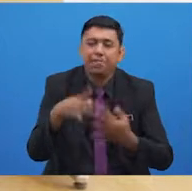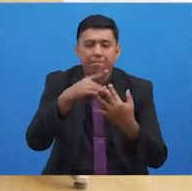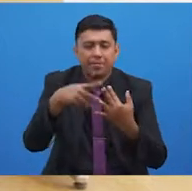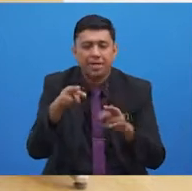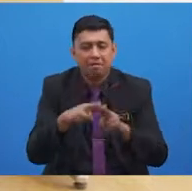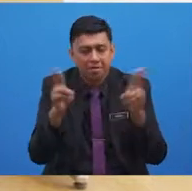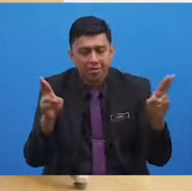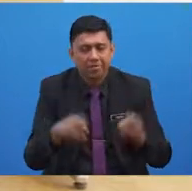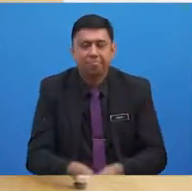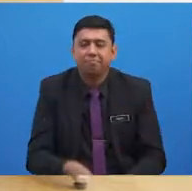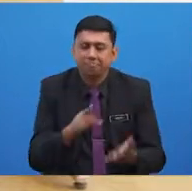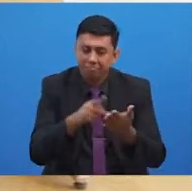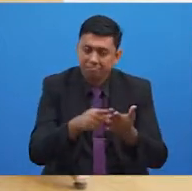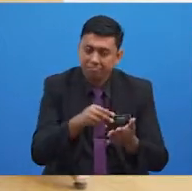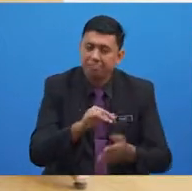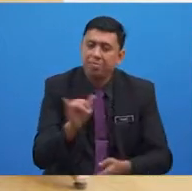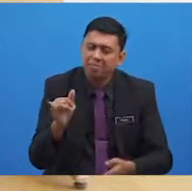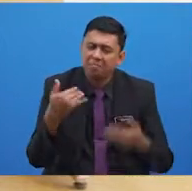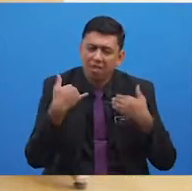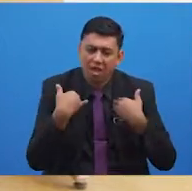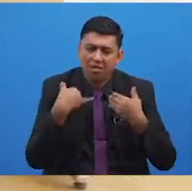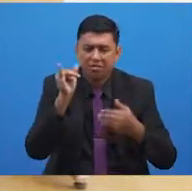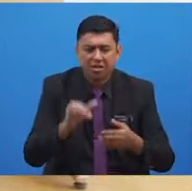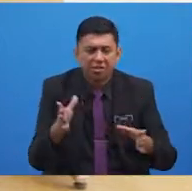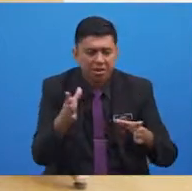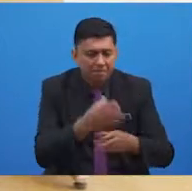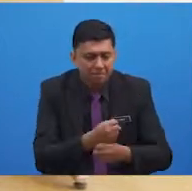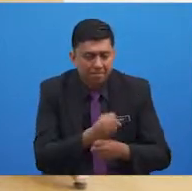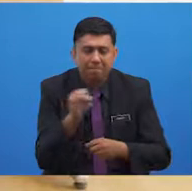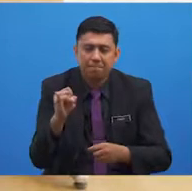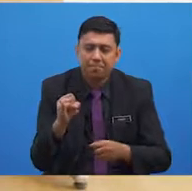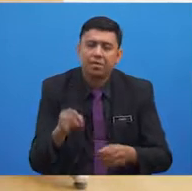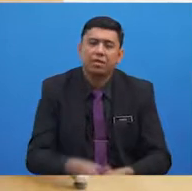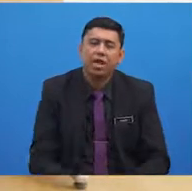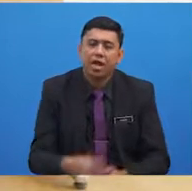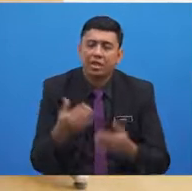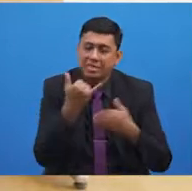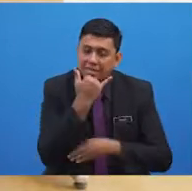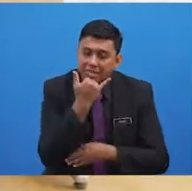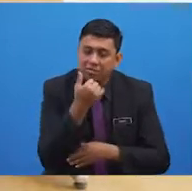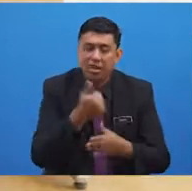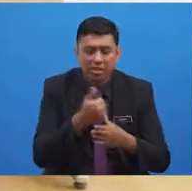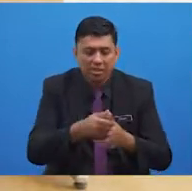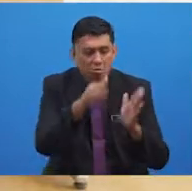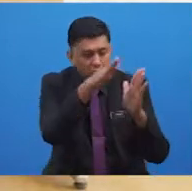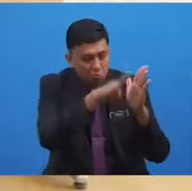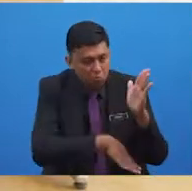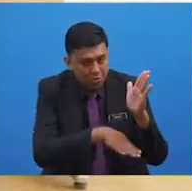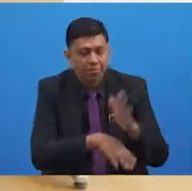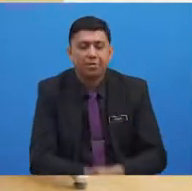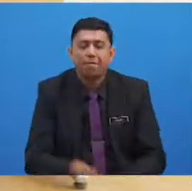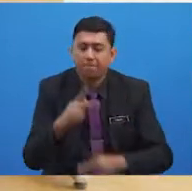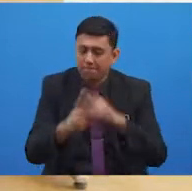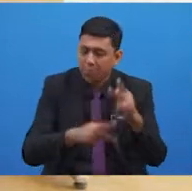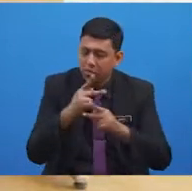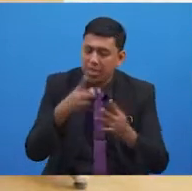raya. Sekiranya ada pihak yang mendapati terdapat kesilapan atau kekurangan semasa